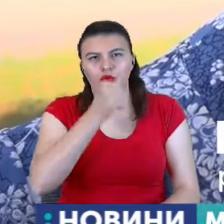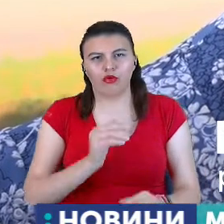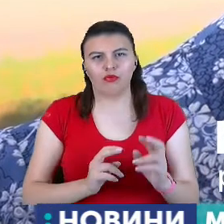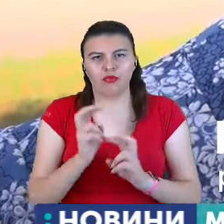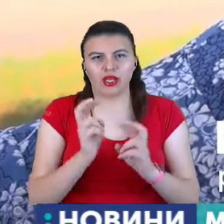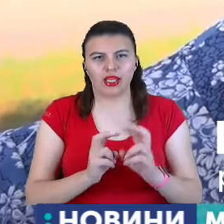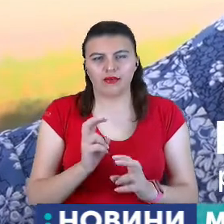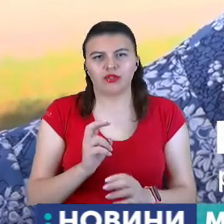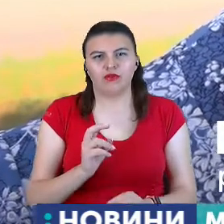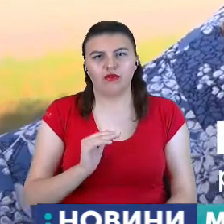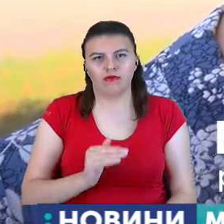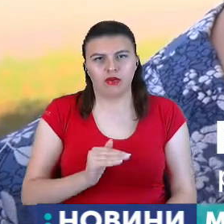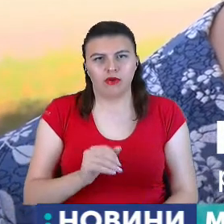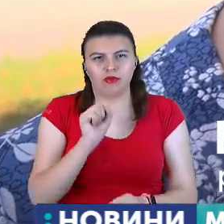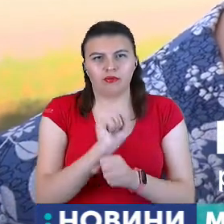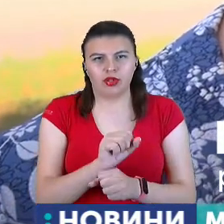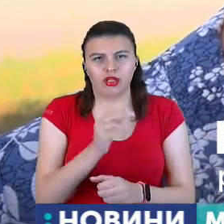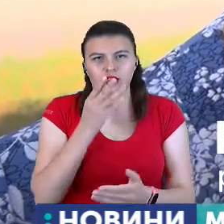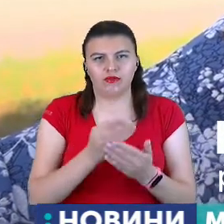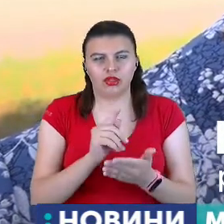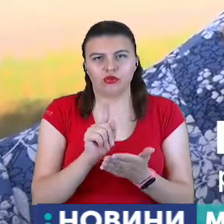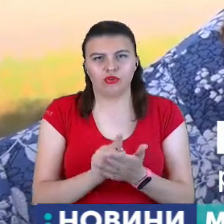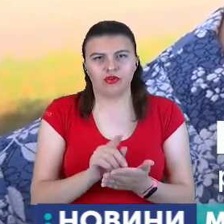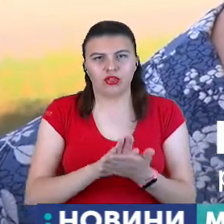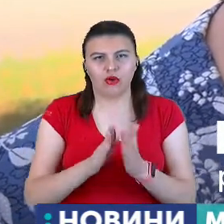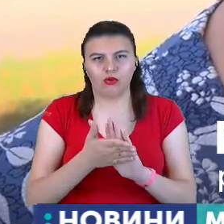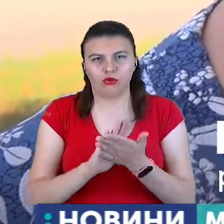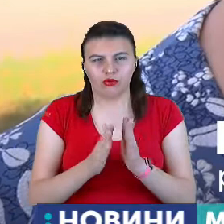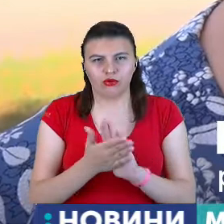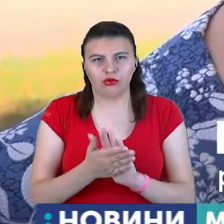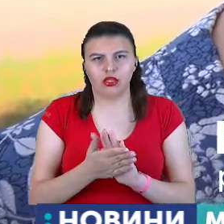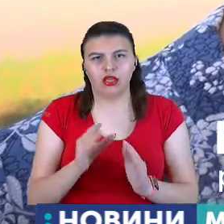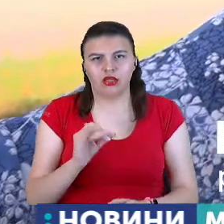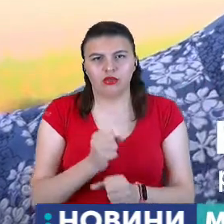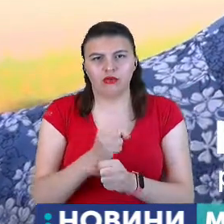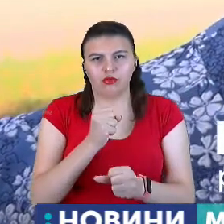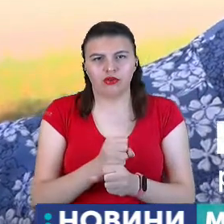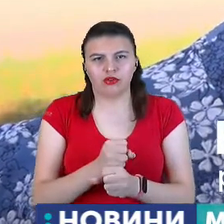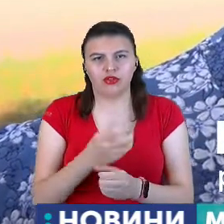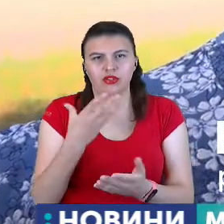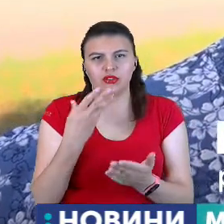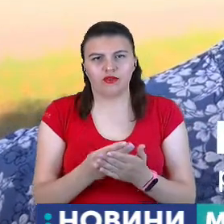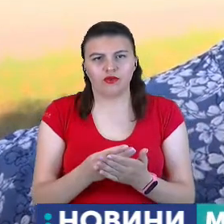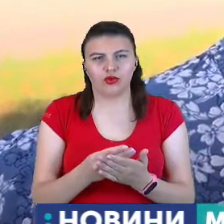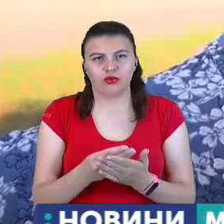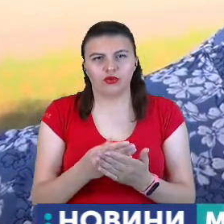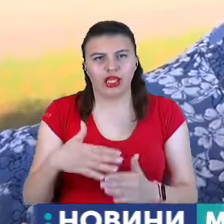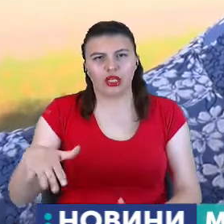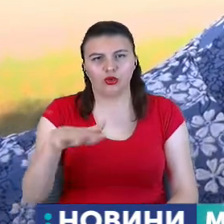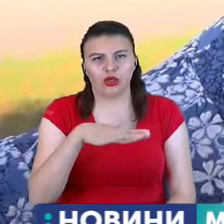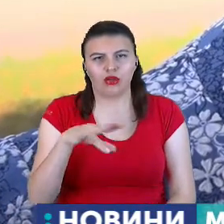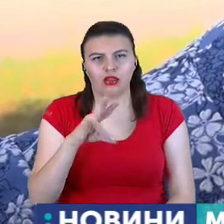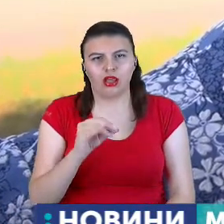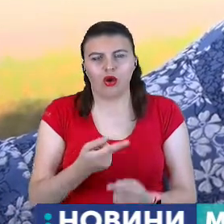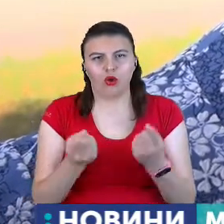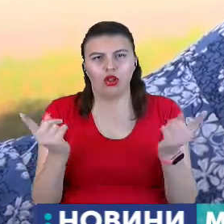припинило виконувати свої зобов'язання за укладеними угодами і перетворило свою територію на